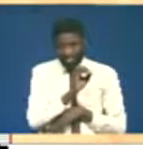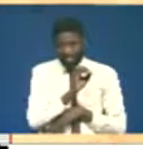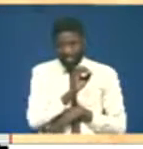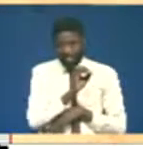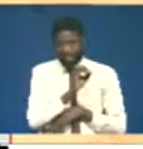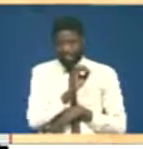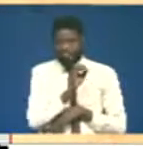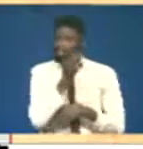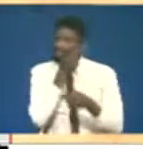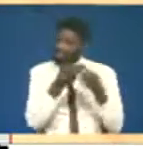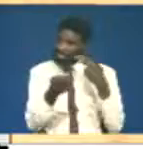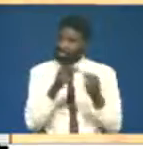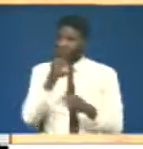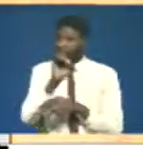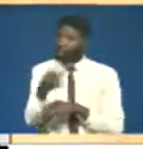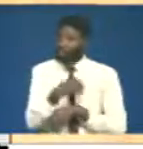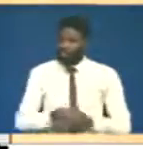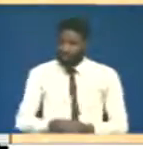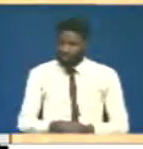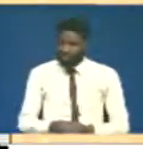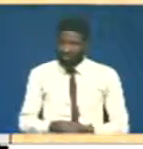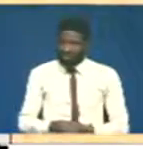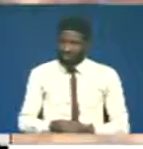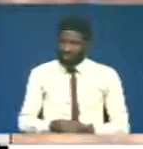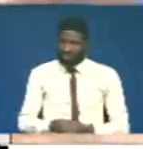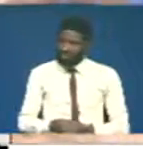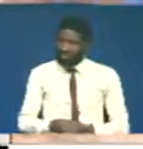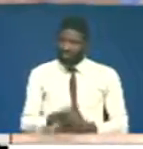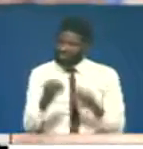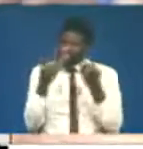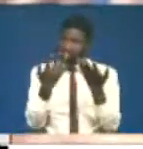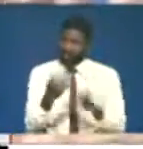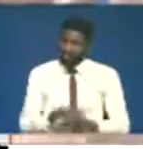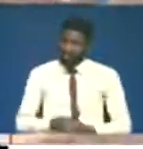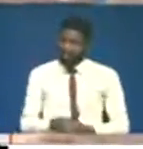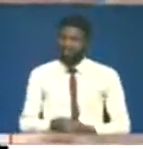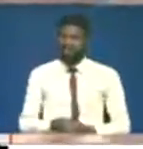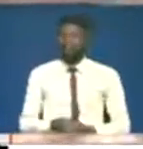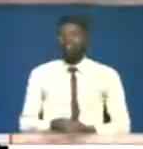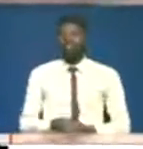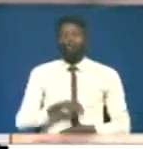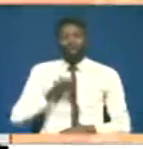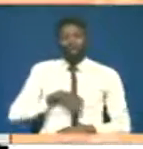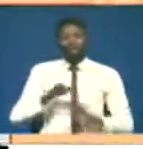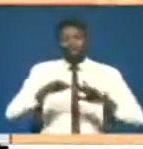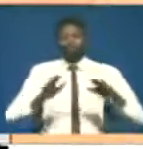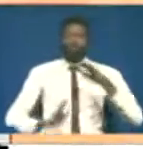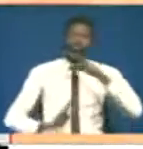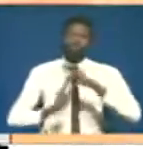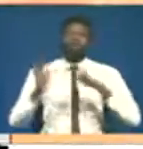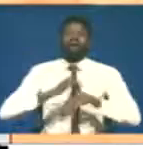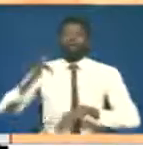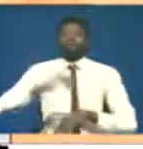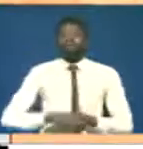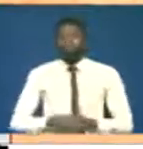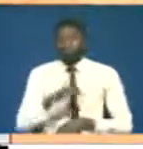times 50. Unajua hiyo ni laki na. Kina mama na wasichana ndio walioathirika zaidi, kwani